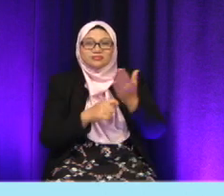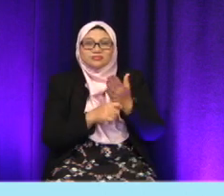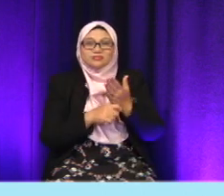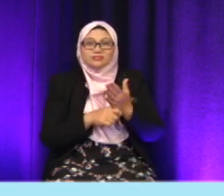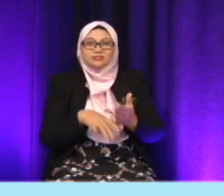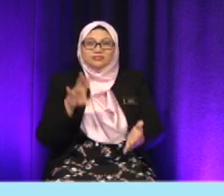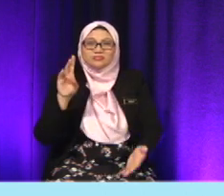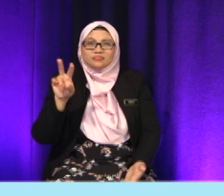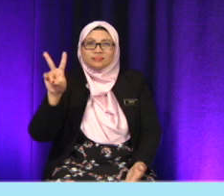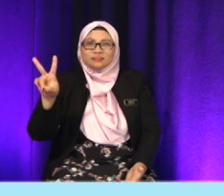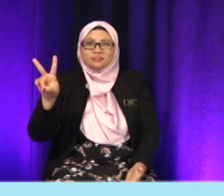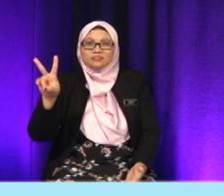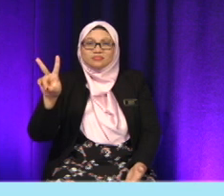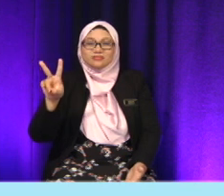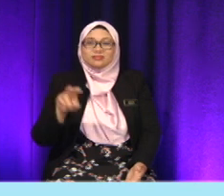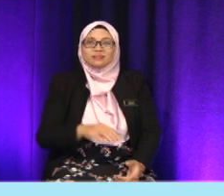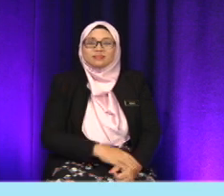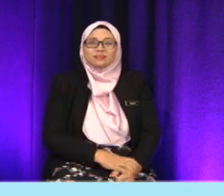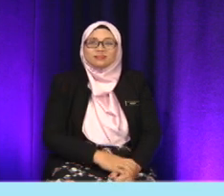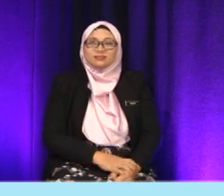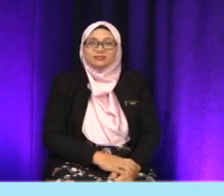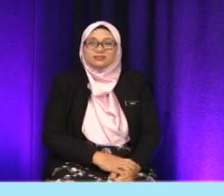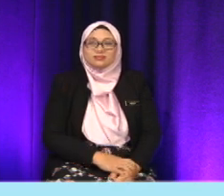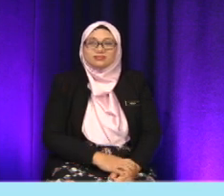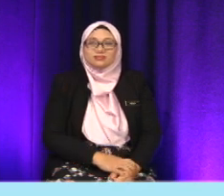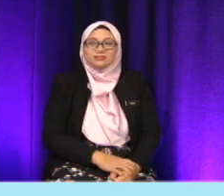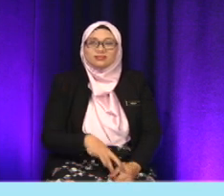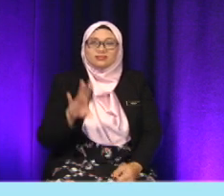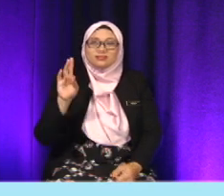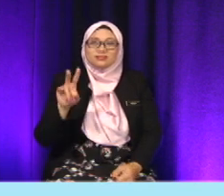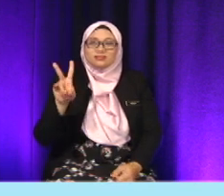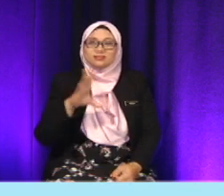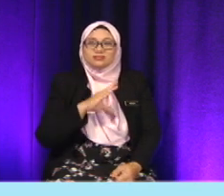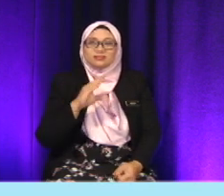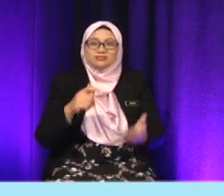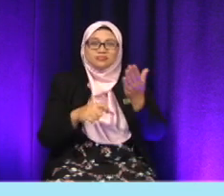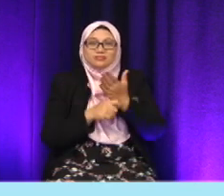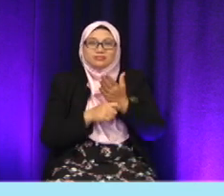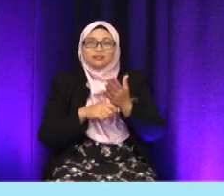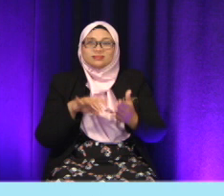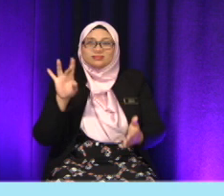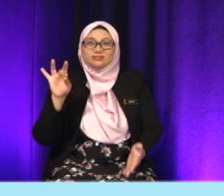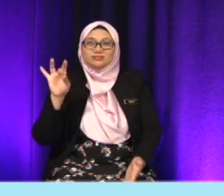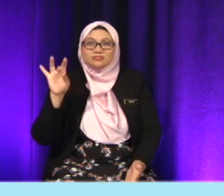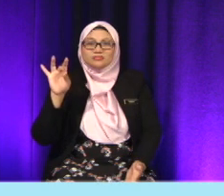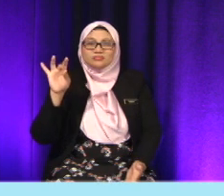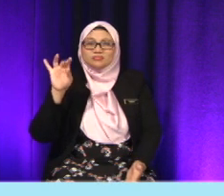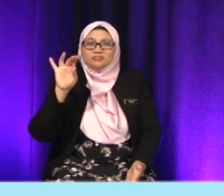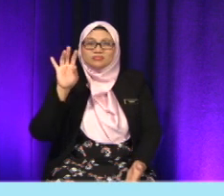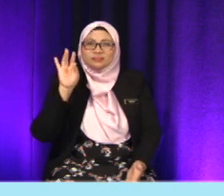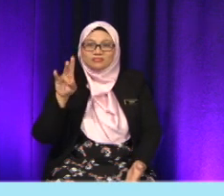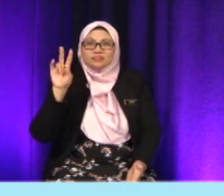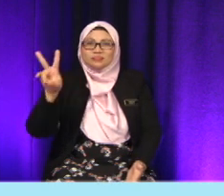72 oke yang ini 82 872 baru dapat satu